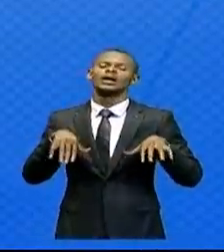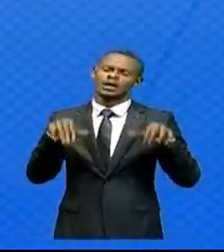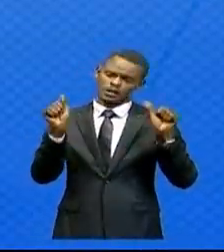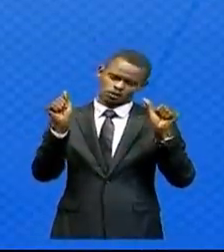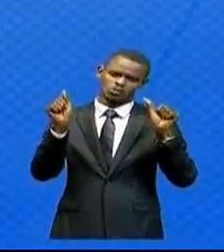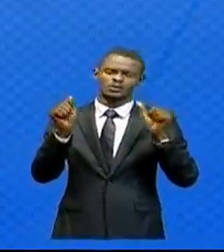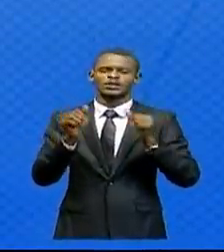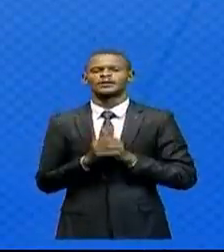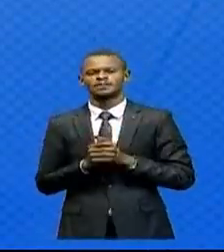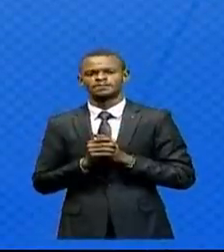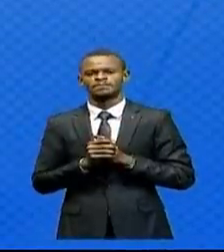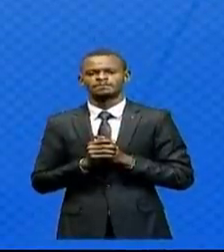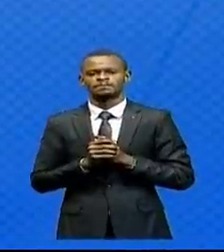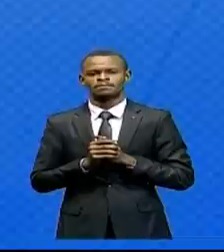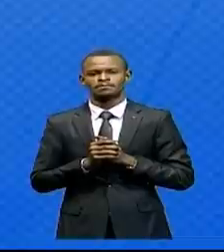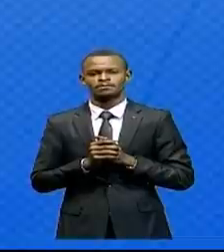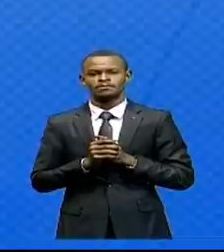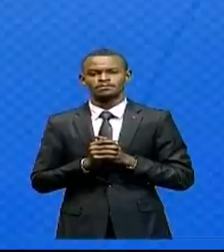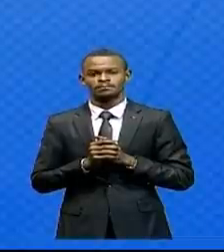dossiers.